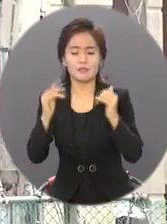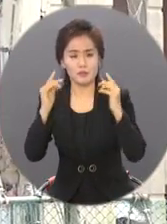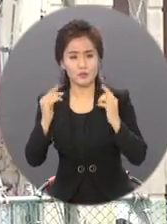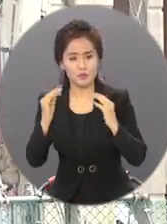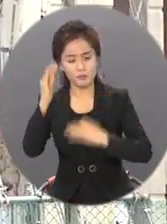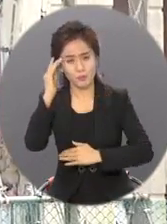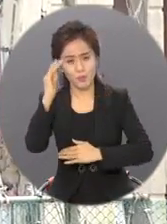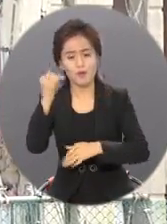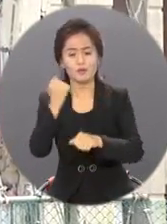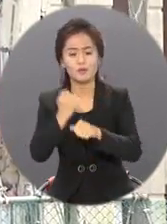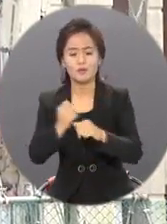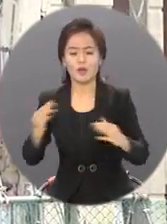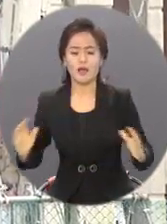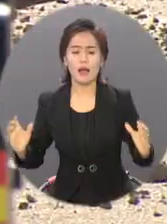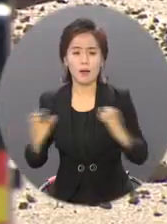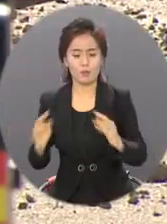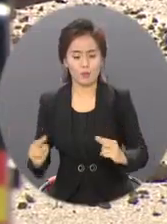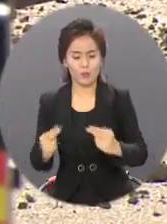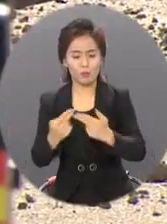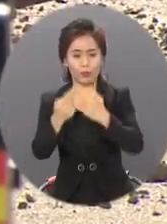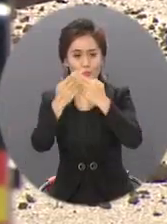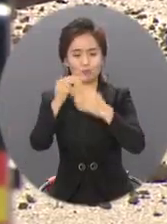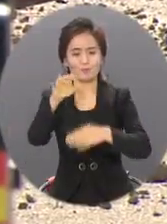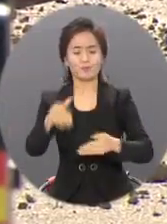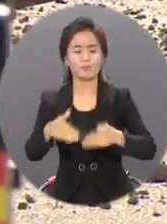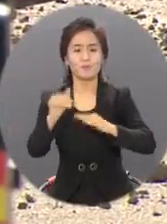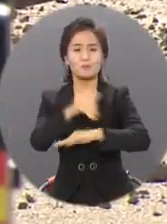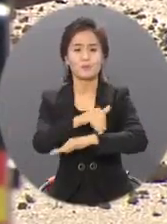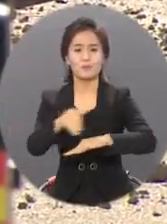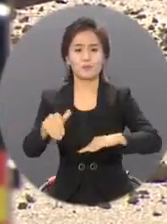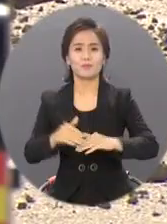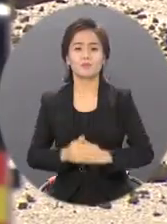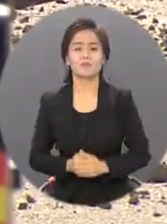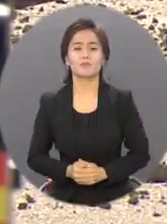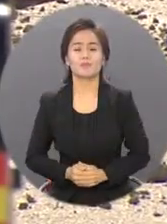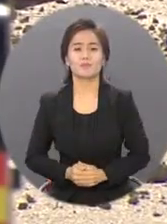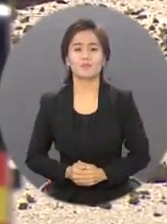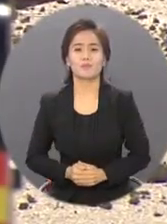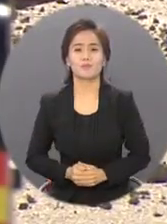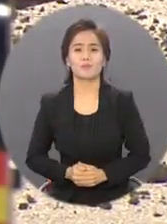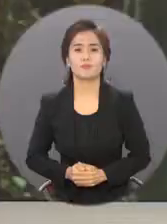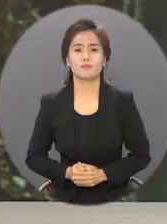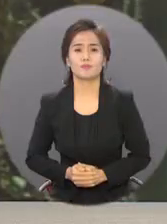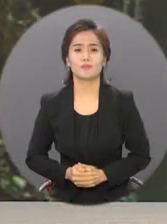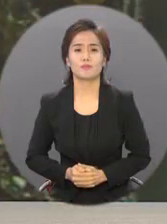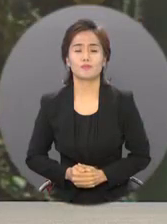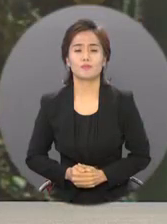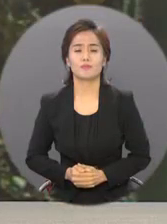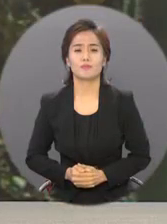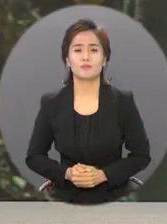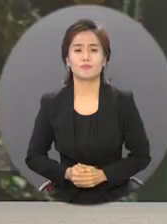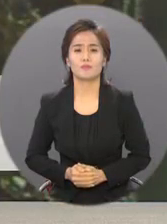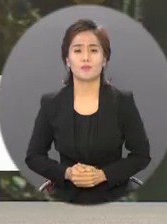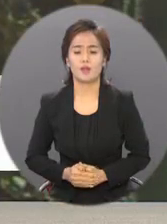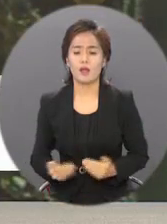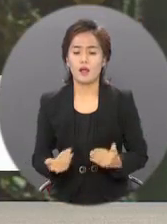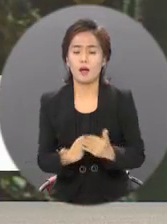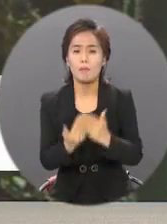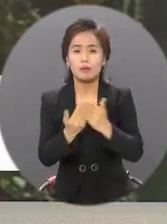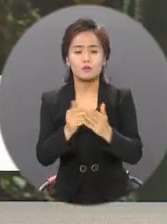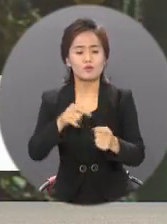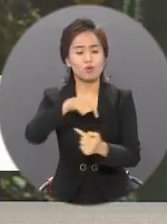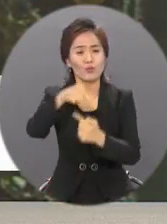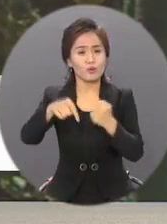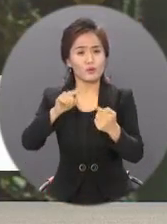합동 분향소가 설치될 예정입니다 mbc 뉴스 임지은 입니다 발전소 가동을